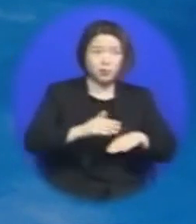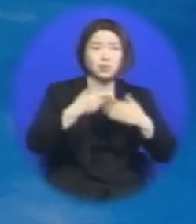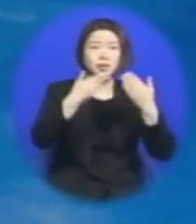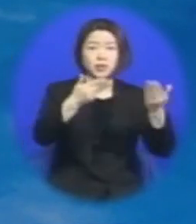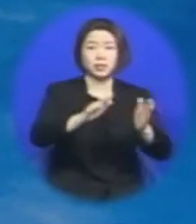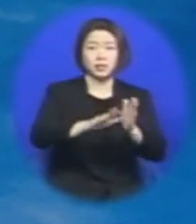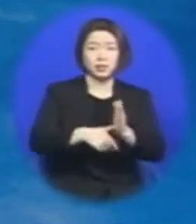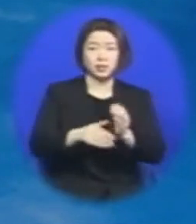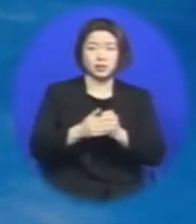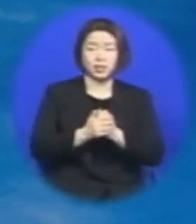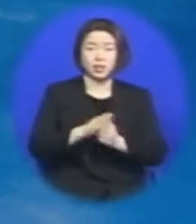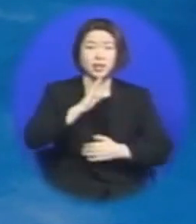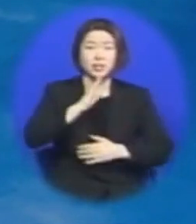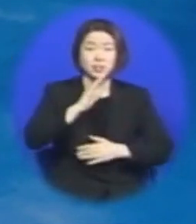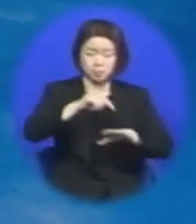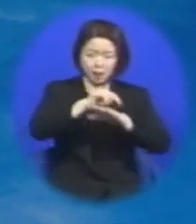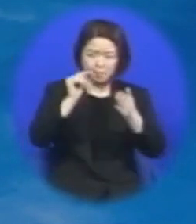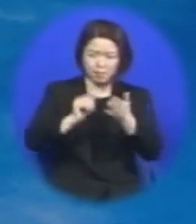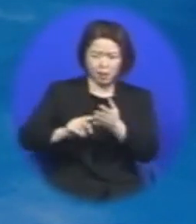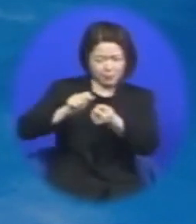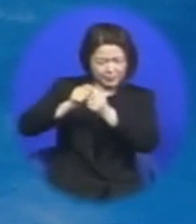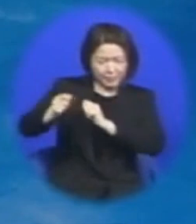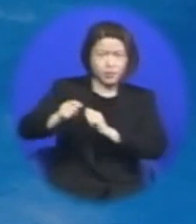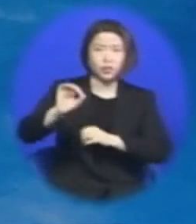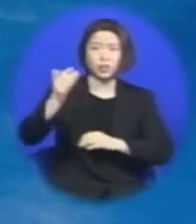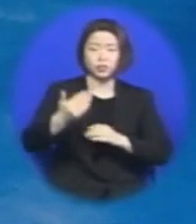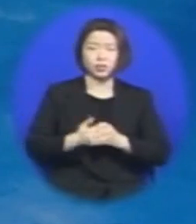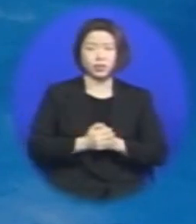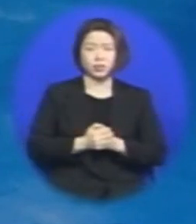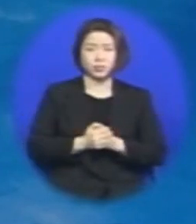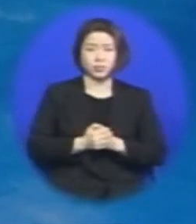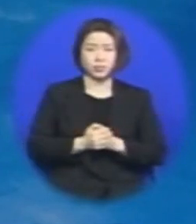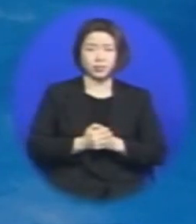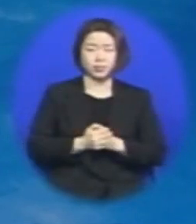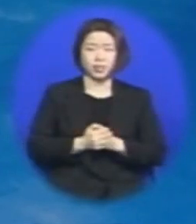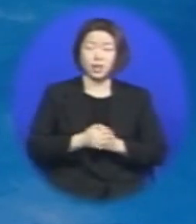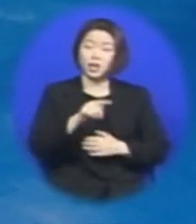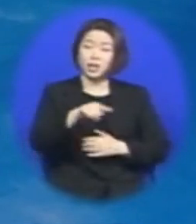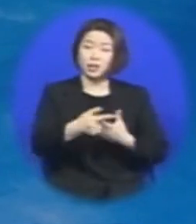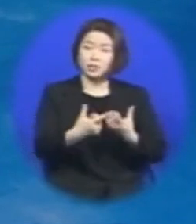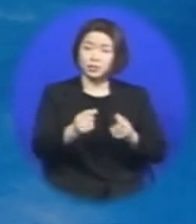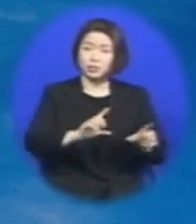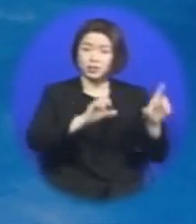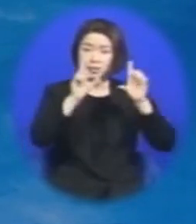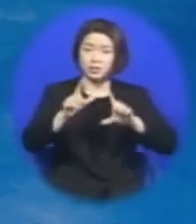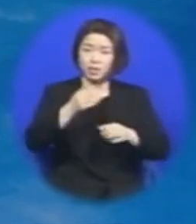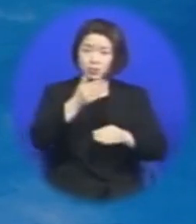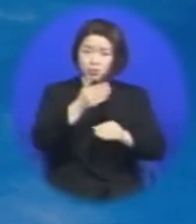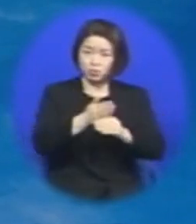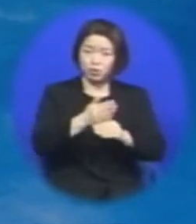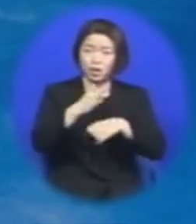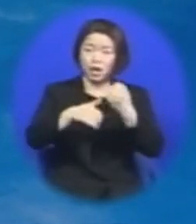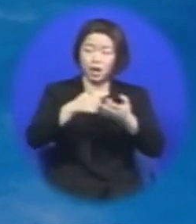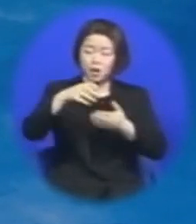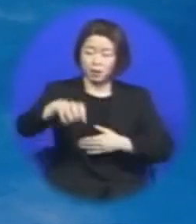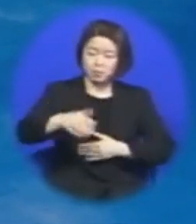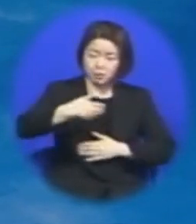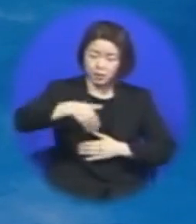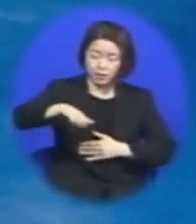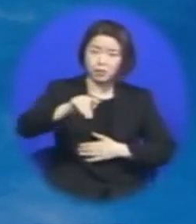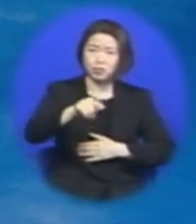때 정말 마음을 찢어야 돼요 그렇게 살다가 하나님 앞에 간다는 것은 정말